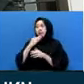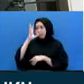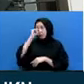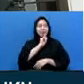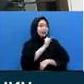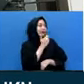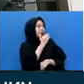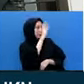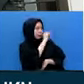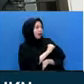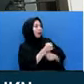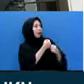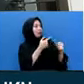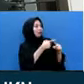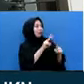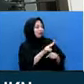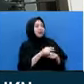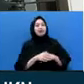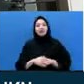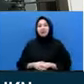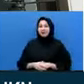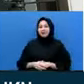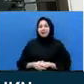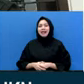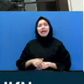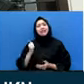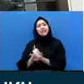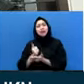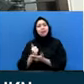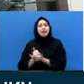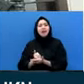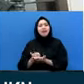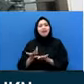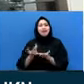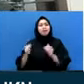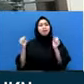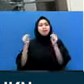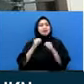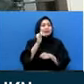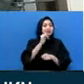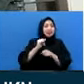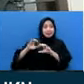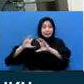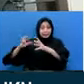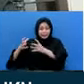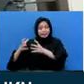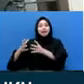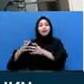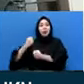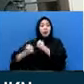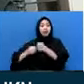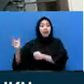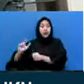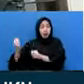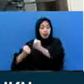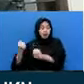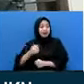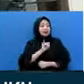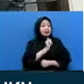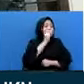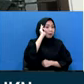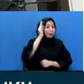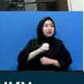Kompas TP pakamun Jadi sebenarnya ini seperti apa perjanjian dengan pemerintah soal sewa transportasi untuk memfasilitasi